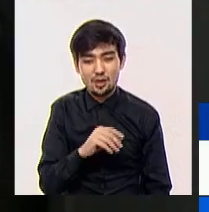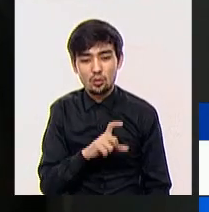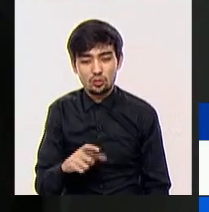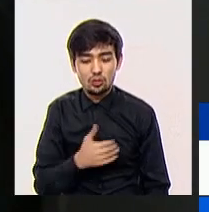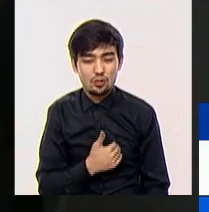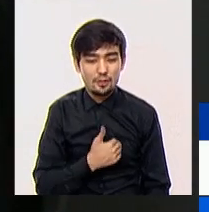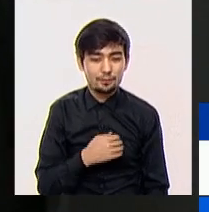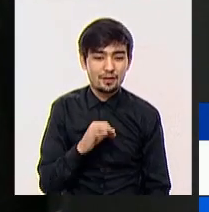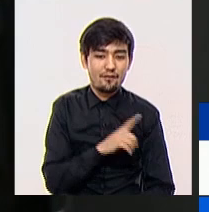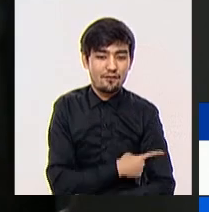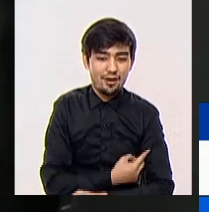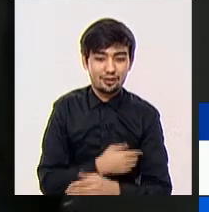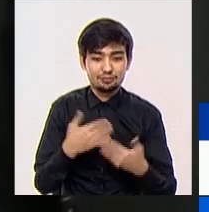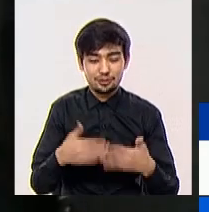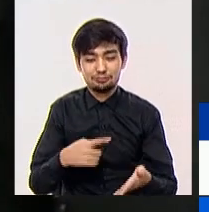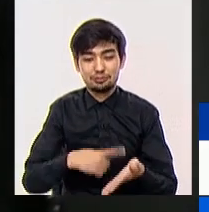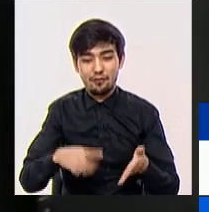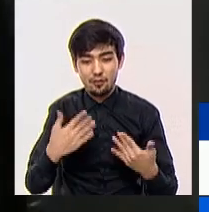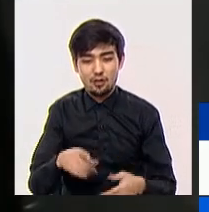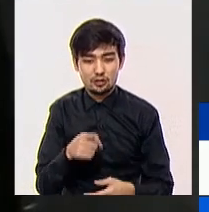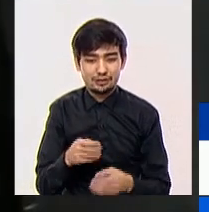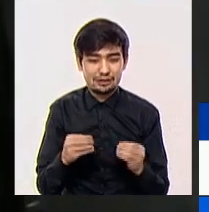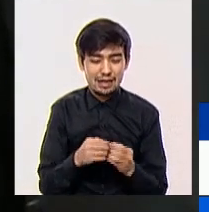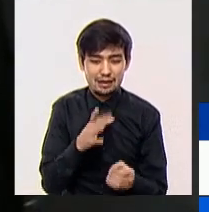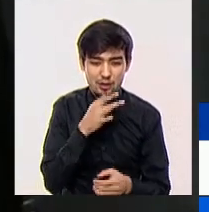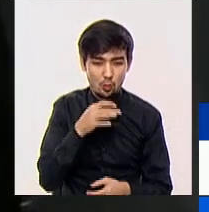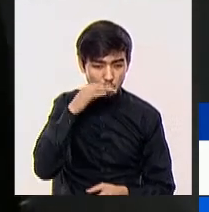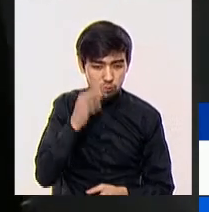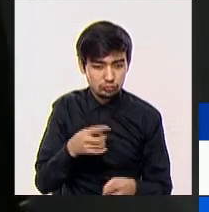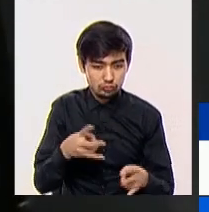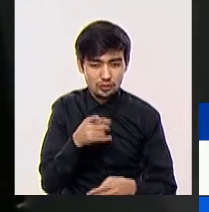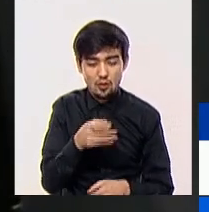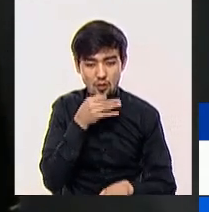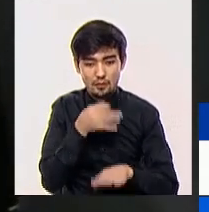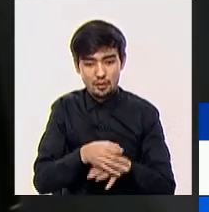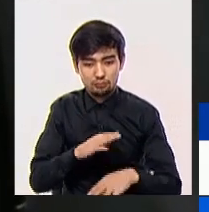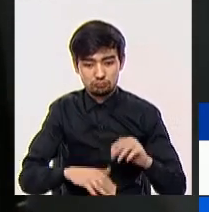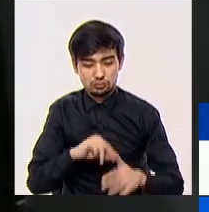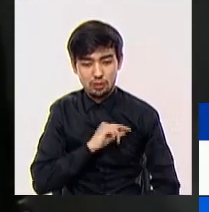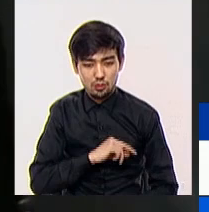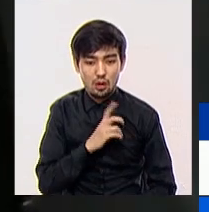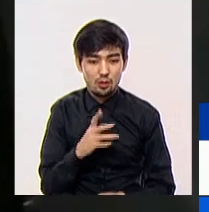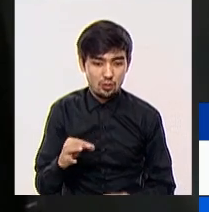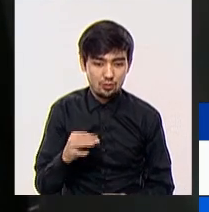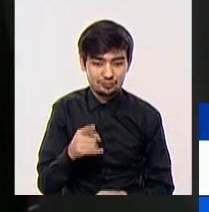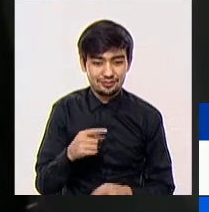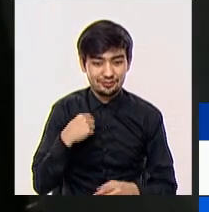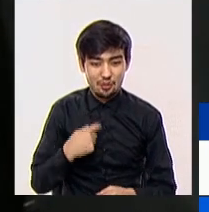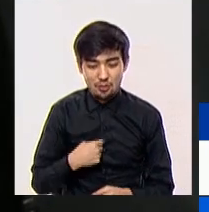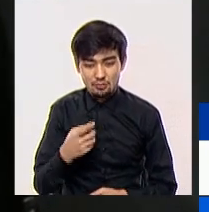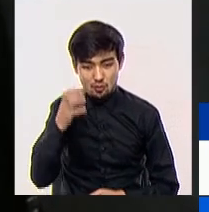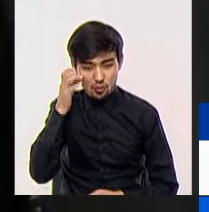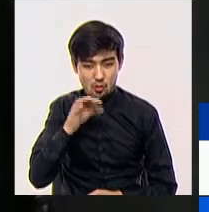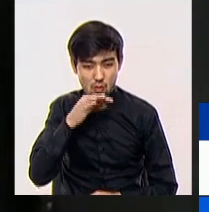чтобы врач, выпускавшийся, должен иметь сразу 10 лет опыта, потому что это ответственная профессия. А не имея этого, он не